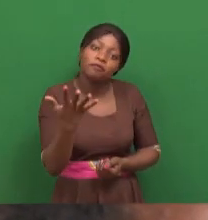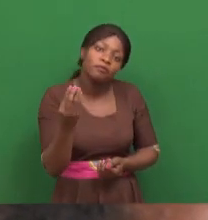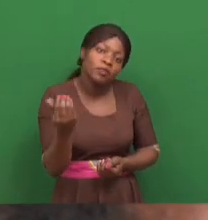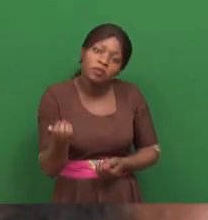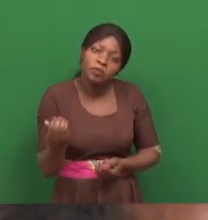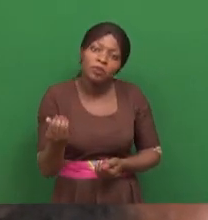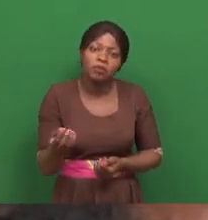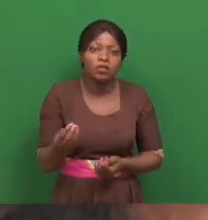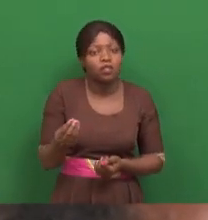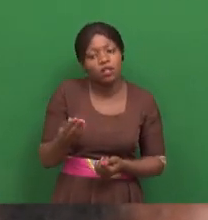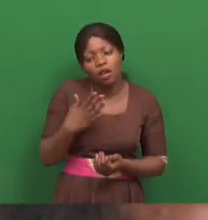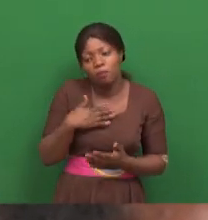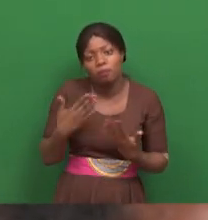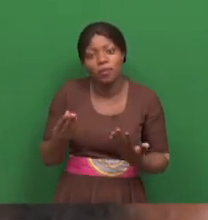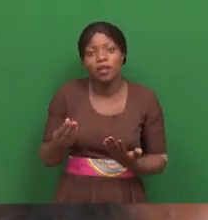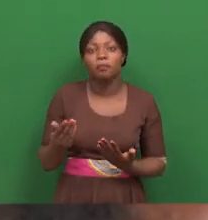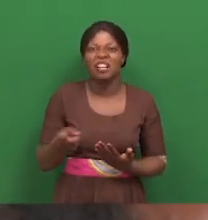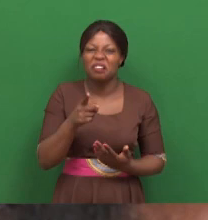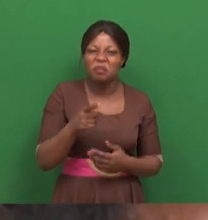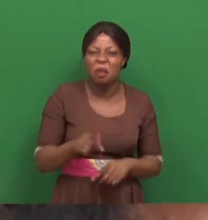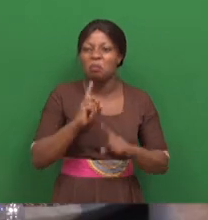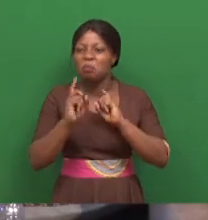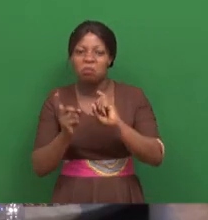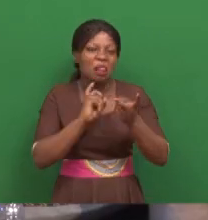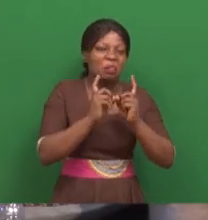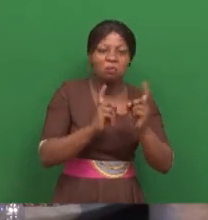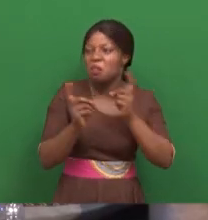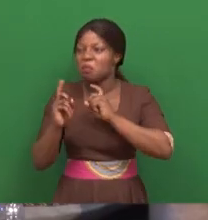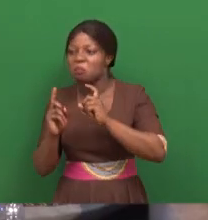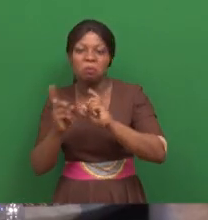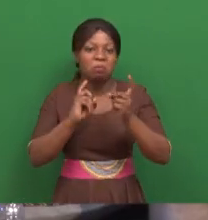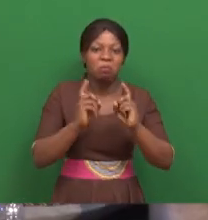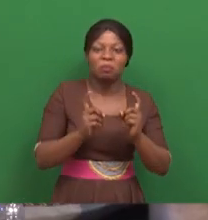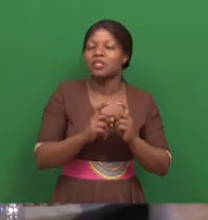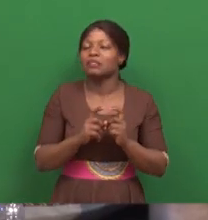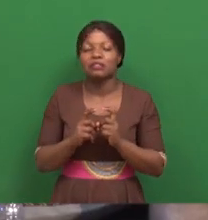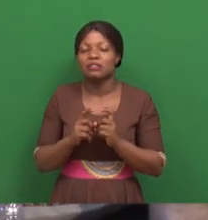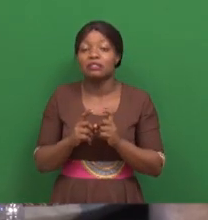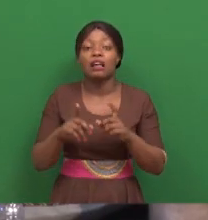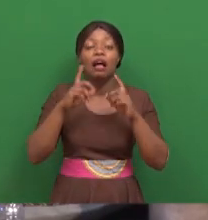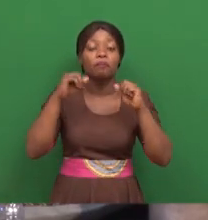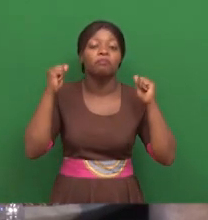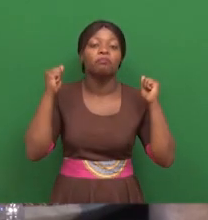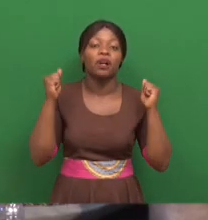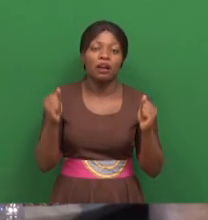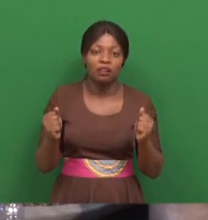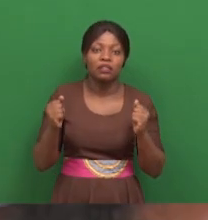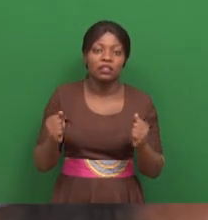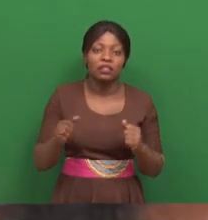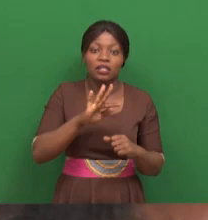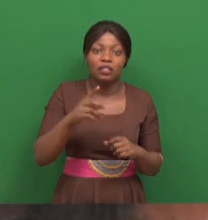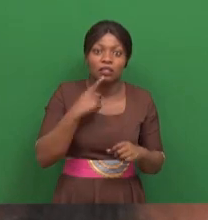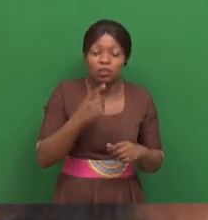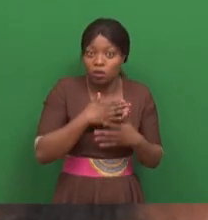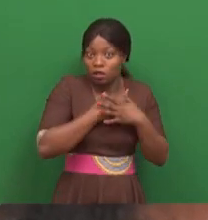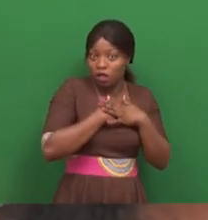shoterwa kana nemari hapana anopindira vanotuka makondakta vanotuka zvisingaite zvekuti mese